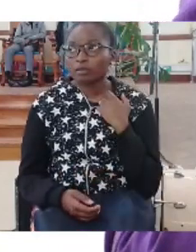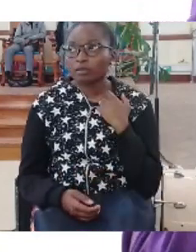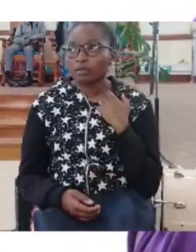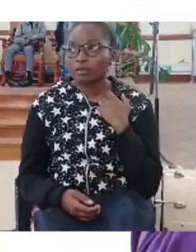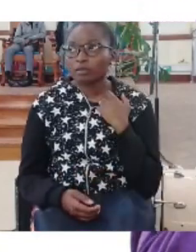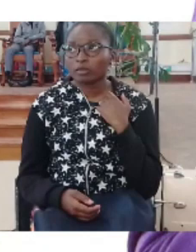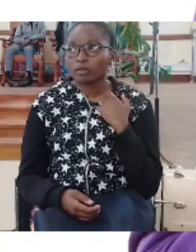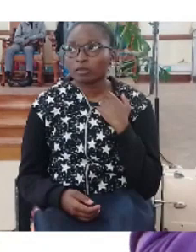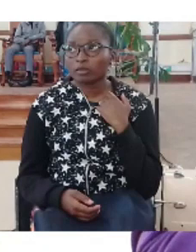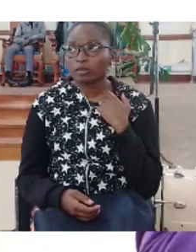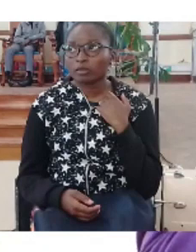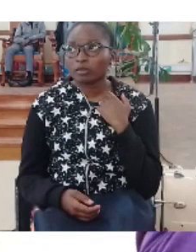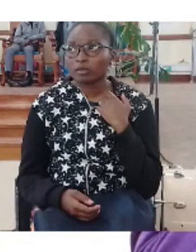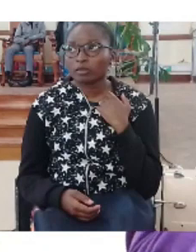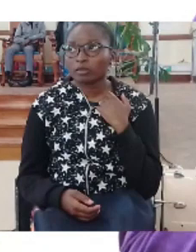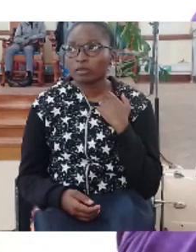Iria reta gole ya Tiberias.